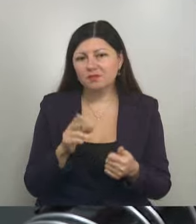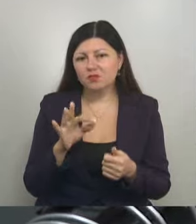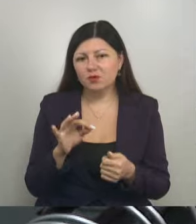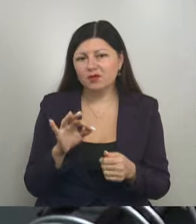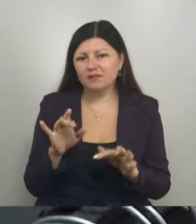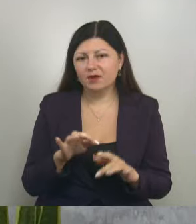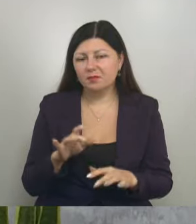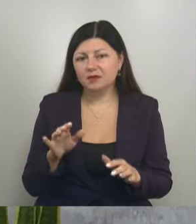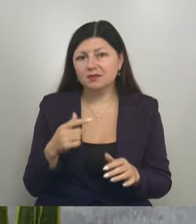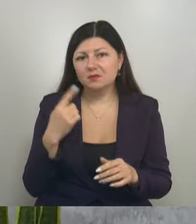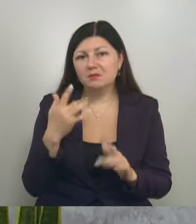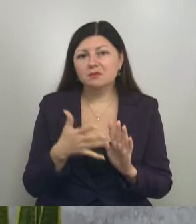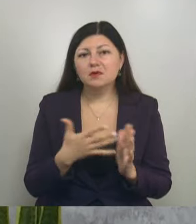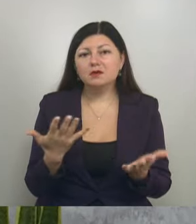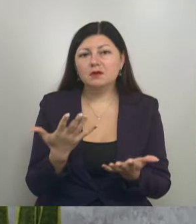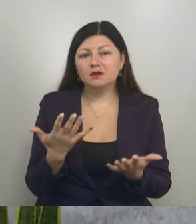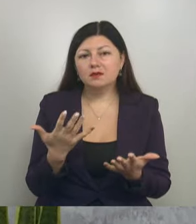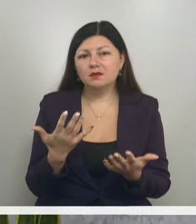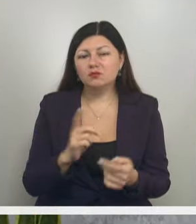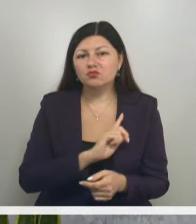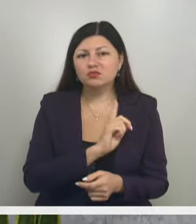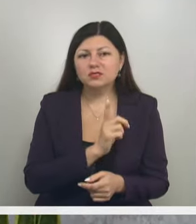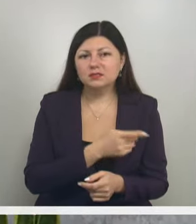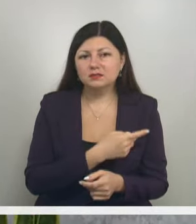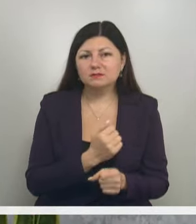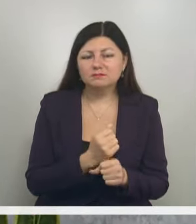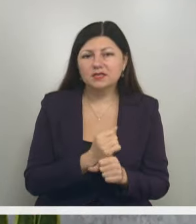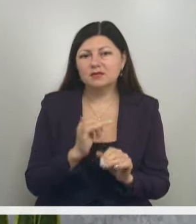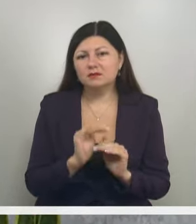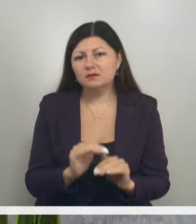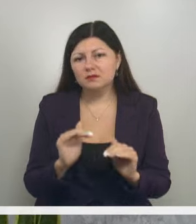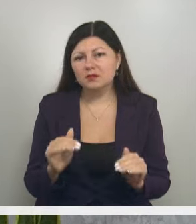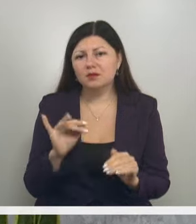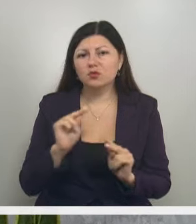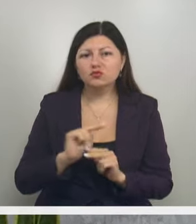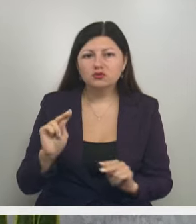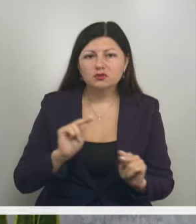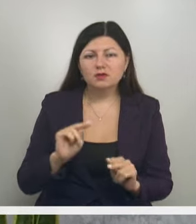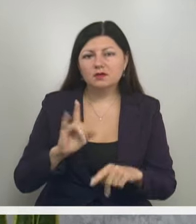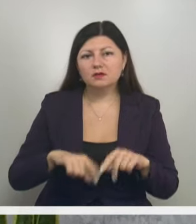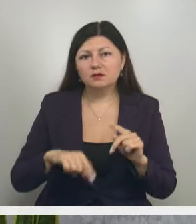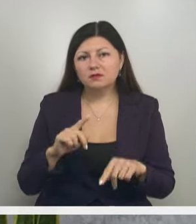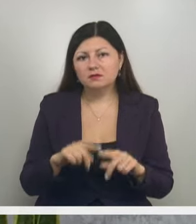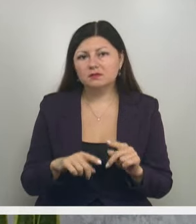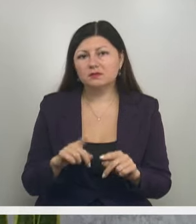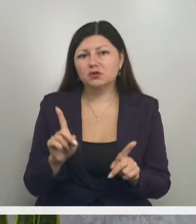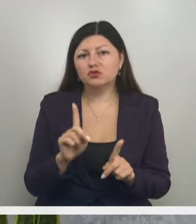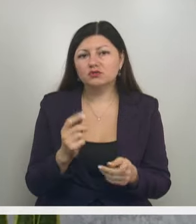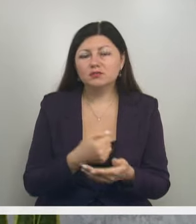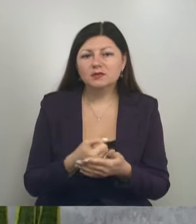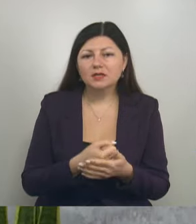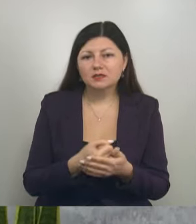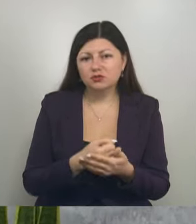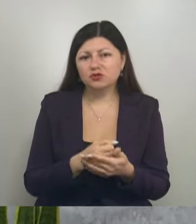информатике. Я понимаю, какие колоссальные усилия прикладывают и дети, и учителя, и родители, чтобы достичь